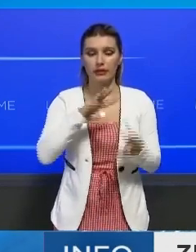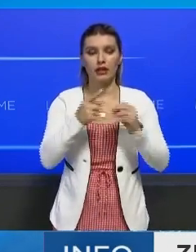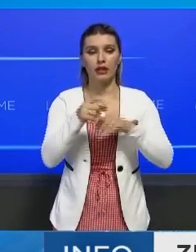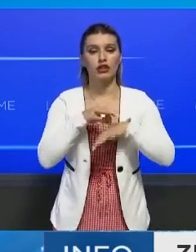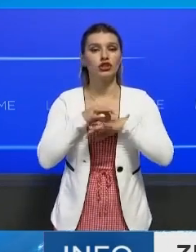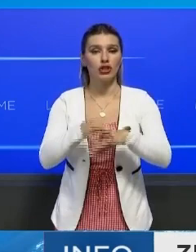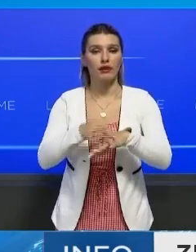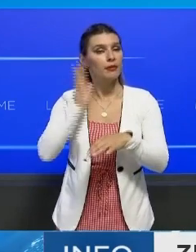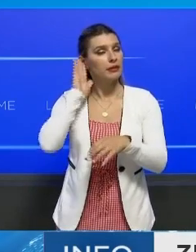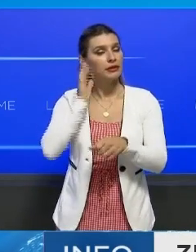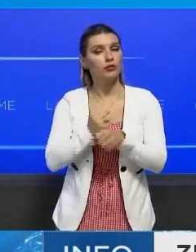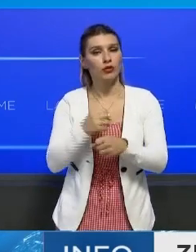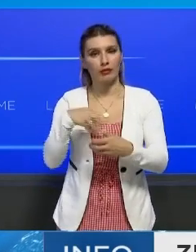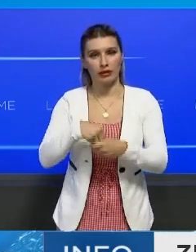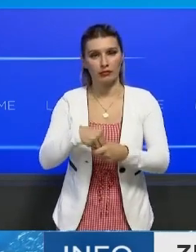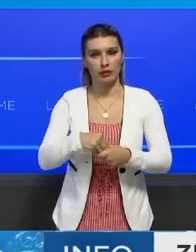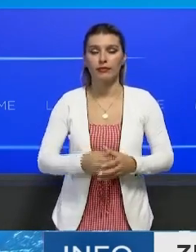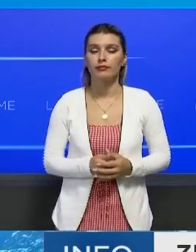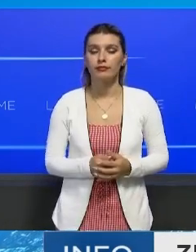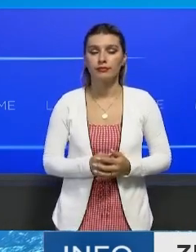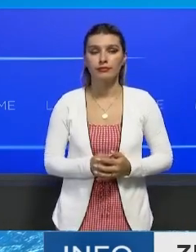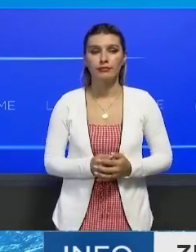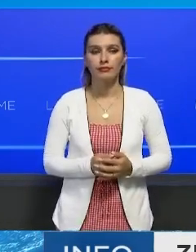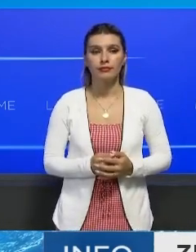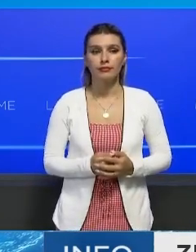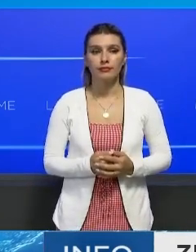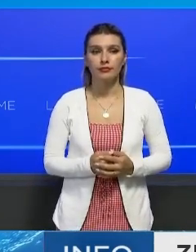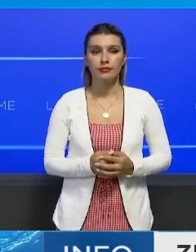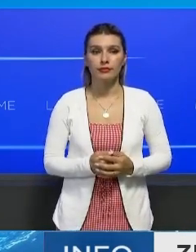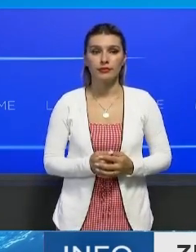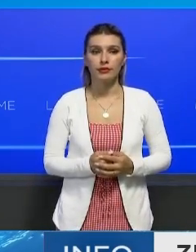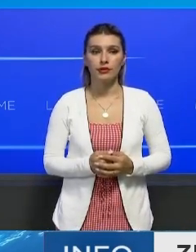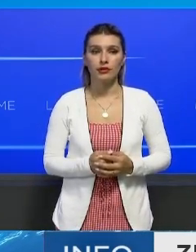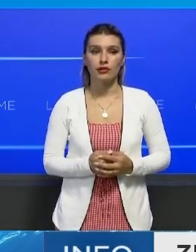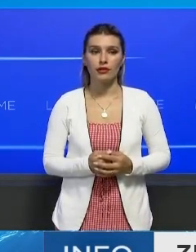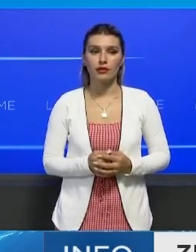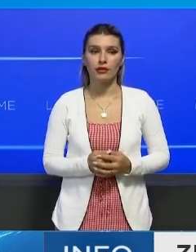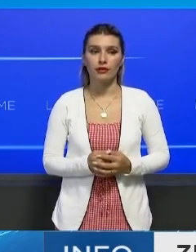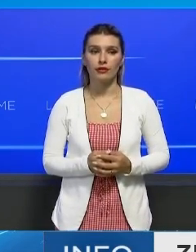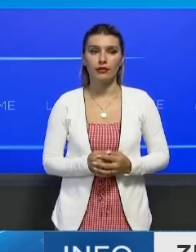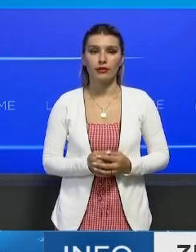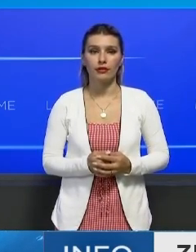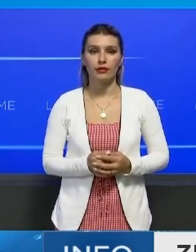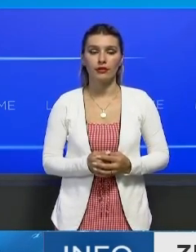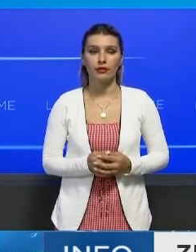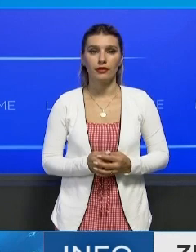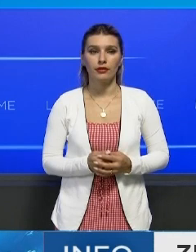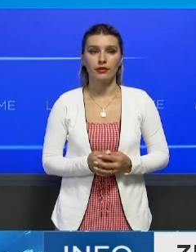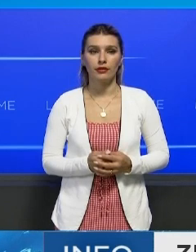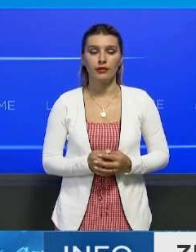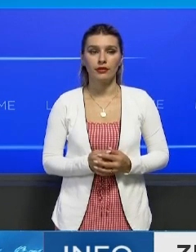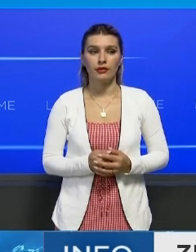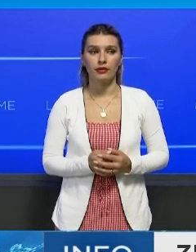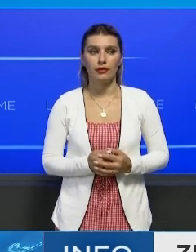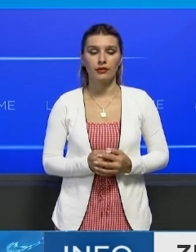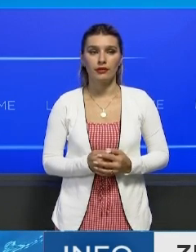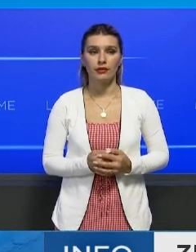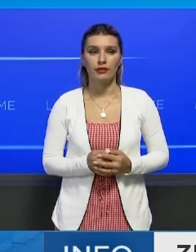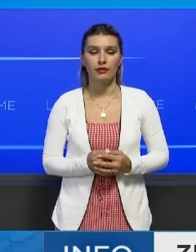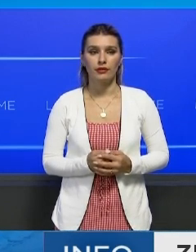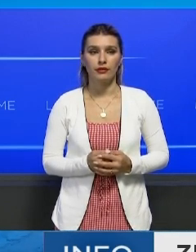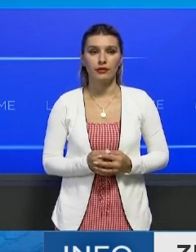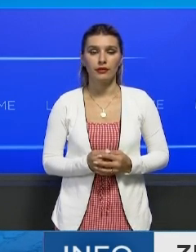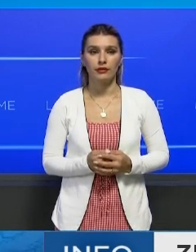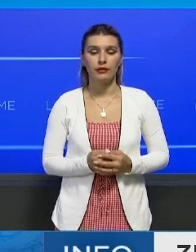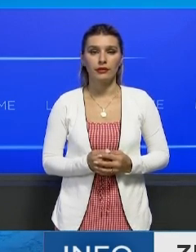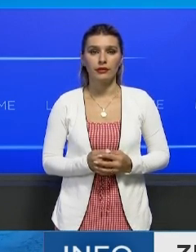të Ministrit të Brendshëm Jeta Tela. Atëre janë bërë të gjitha parapërgatitjet në fakt për riregjistrimin e